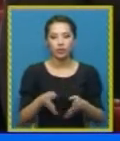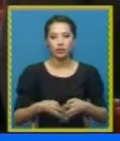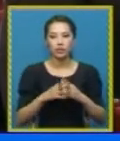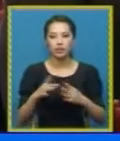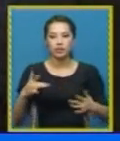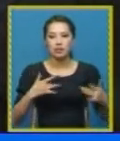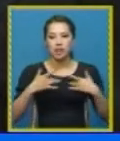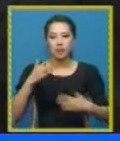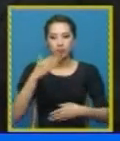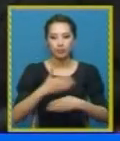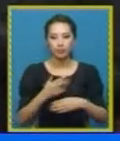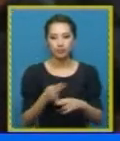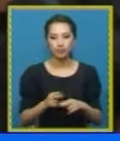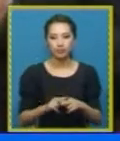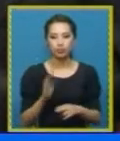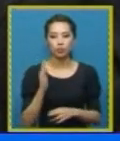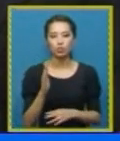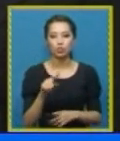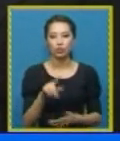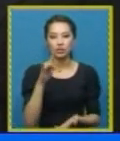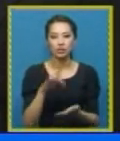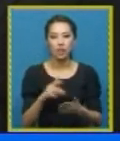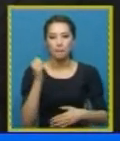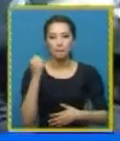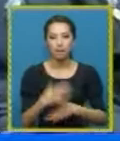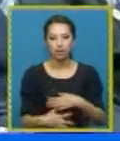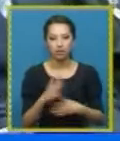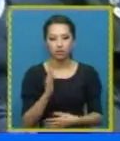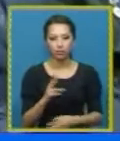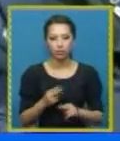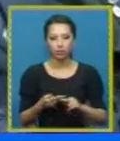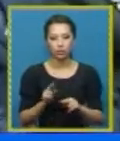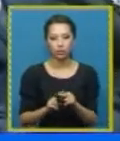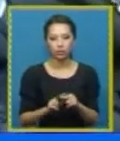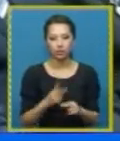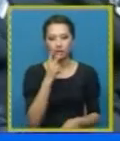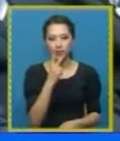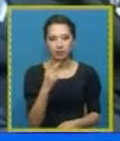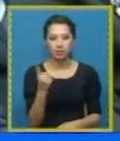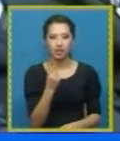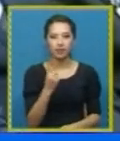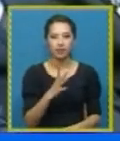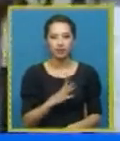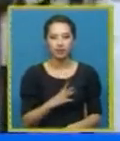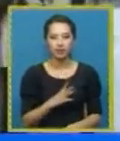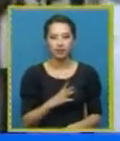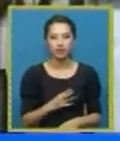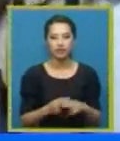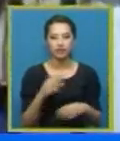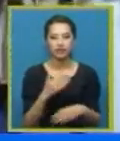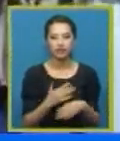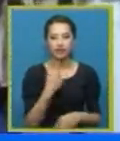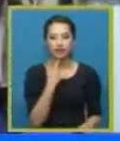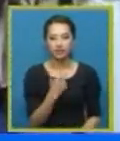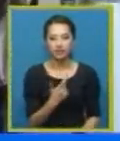драма театры. Болашақта мәдениеттің ордасына айналады деп жоспарланған театрдың алғашқы көрермені елбасы болды. Ұжымның алғашқы қойылымын